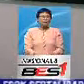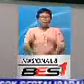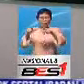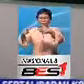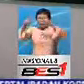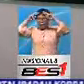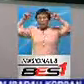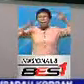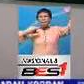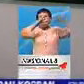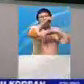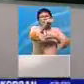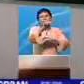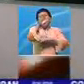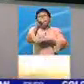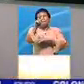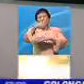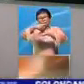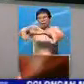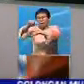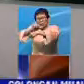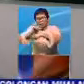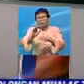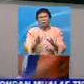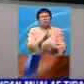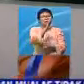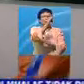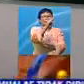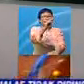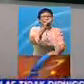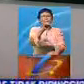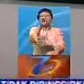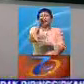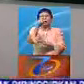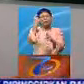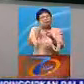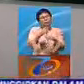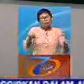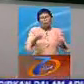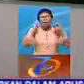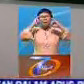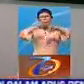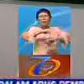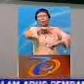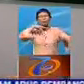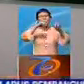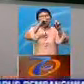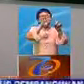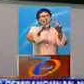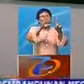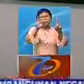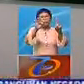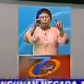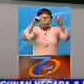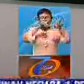Pasukan Pengaman Malaysia Malbat yang ditugaskan di bumi Beirut tetap gigih melaksanakan ibadah korban. Sejumlah